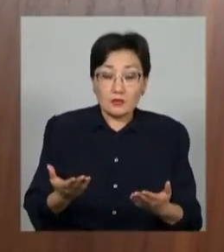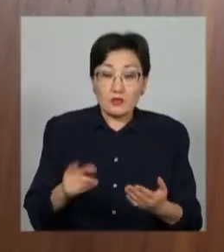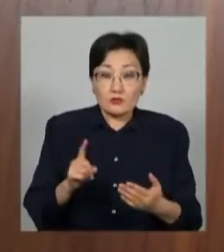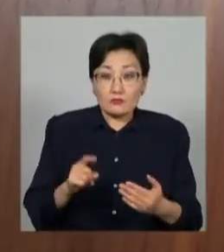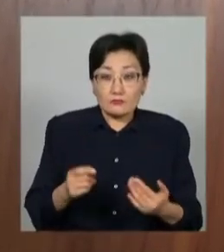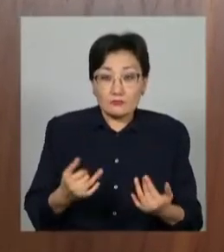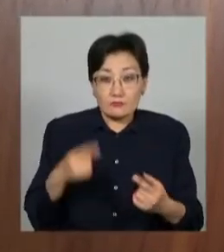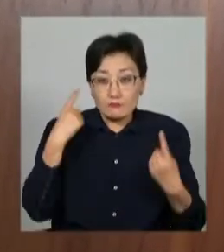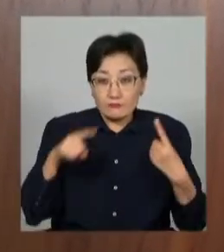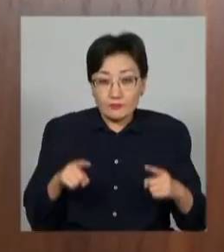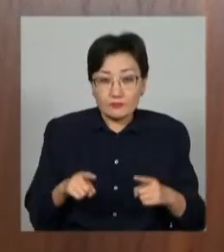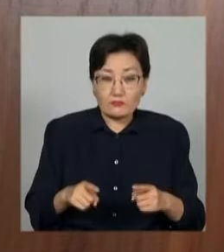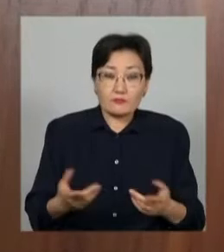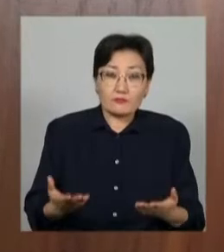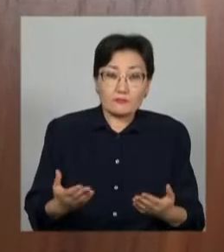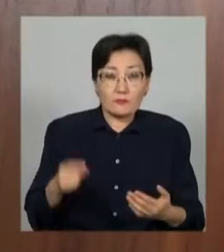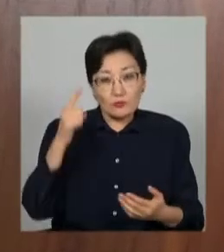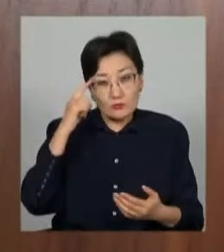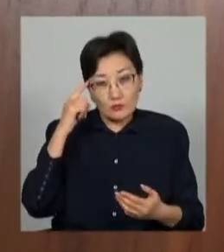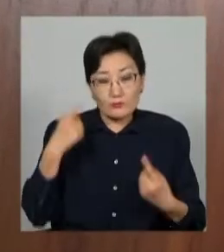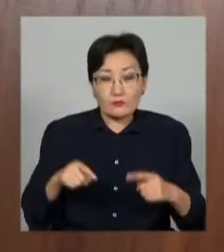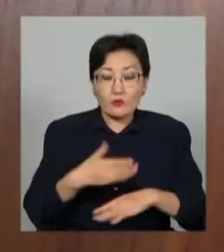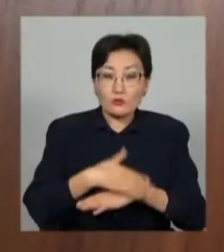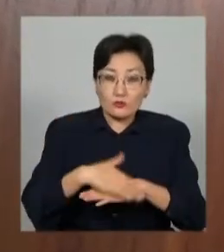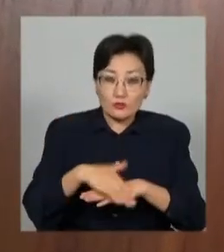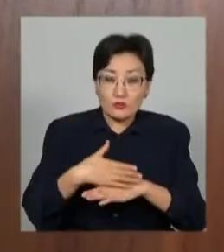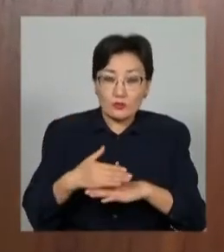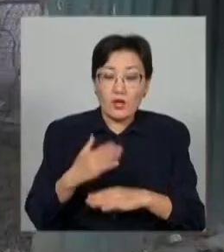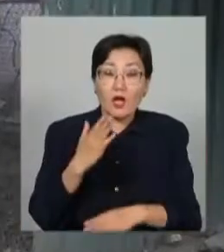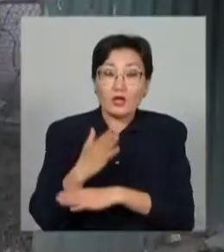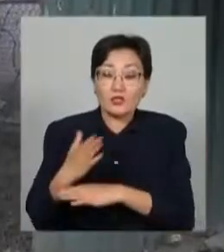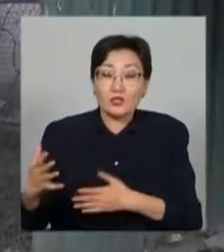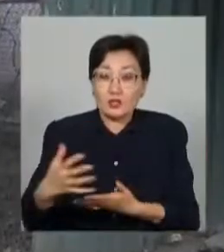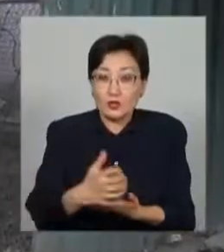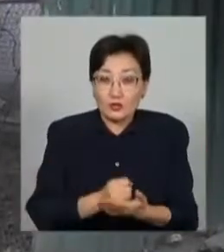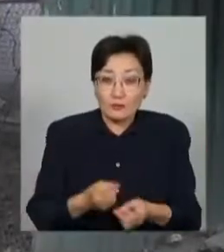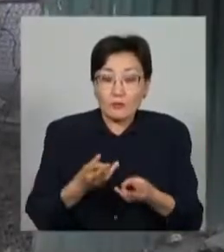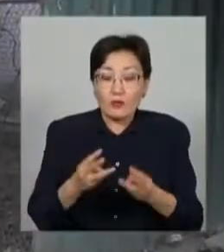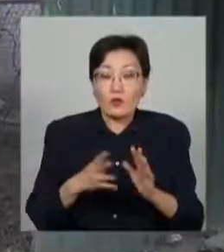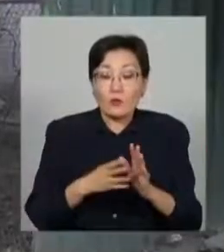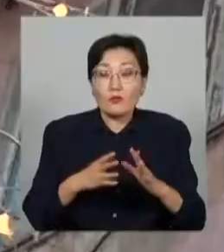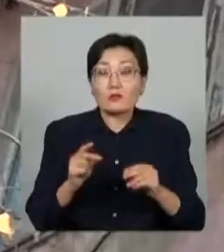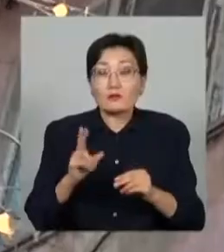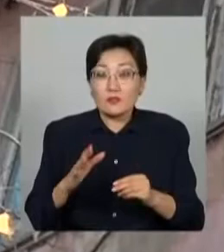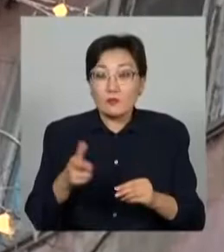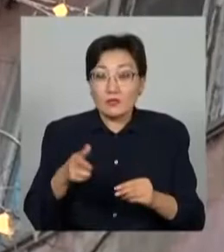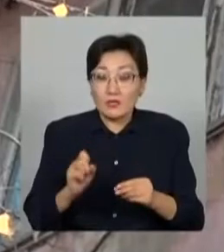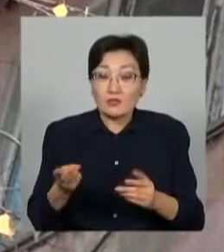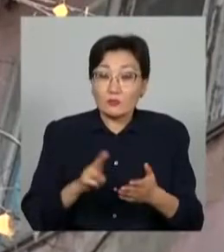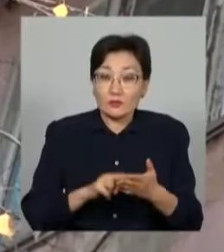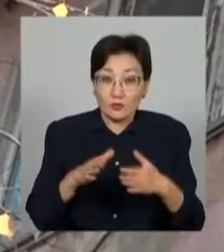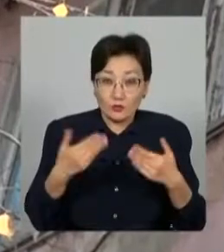Что-то приходится придумать, бірдеңе вариант. Көшеде? Бұл үйдегі 9 пәтердің 5-еуіне көгілдір отын